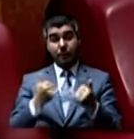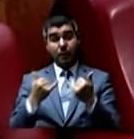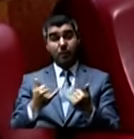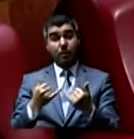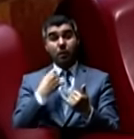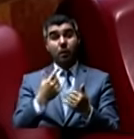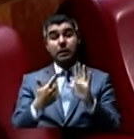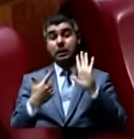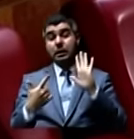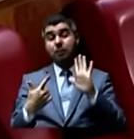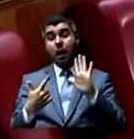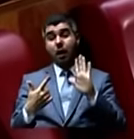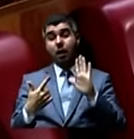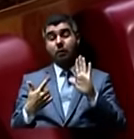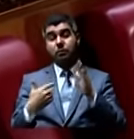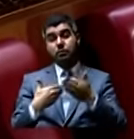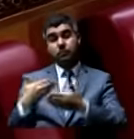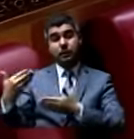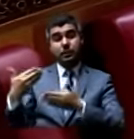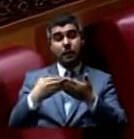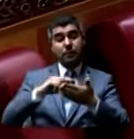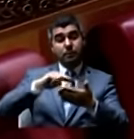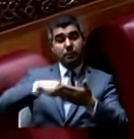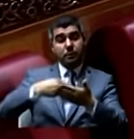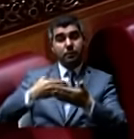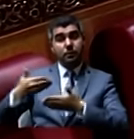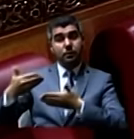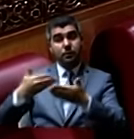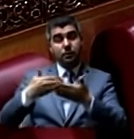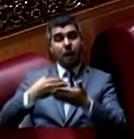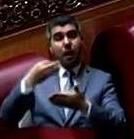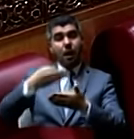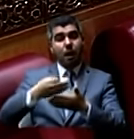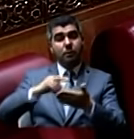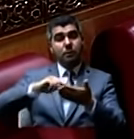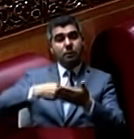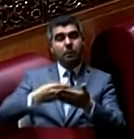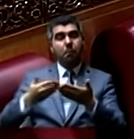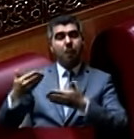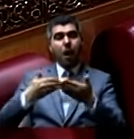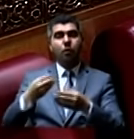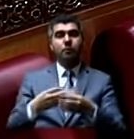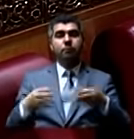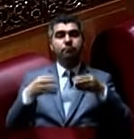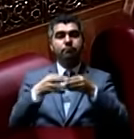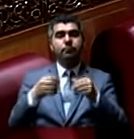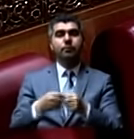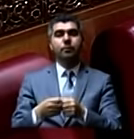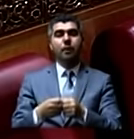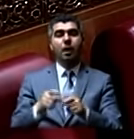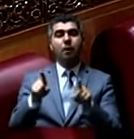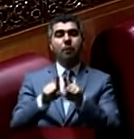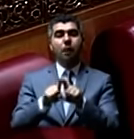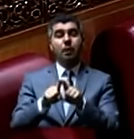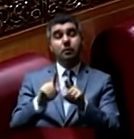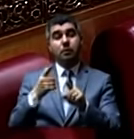ديال المرات ما بيننا وبين الاخوه، لان كاين اتفاق، كتعرف العلاقه مع اي دوله كيكون ما يسمى باتفاق بين الدولتين اللي كيحدد عدد الرحلات.